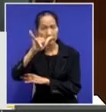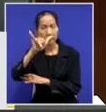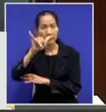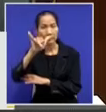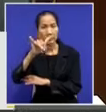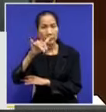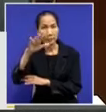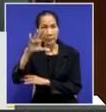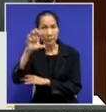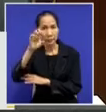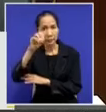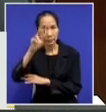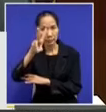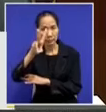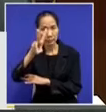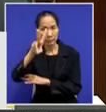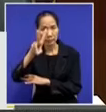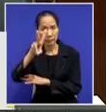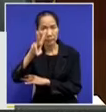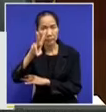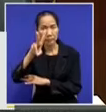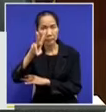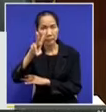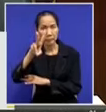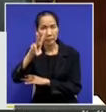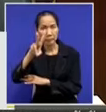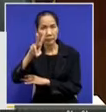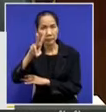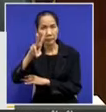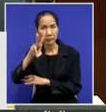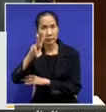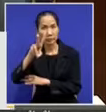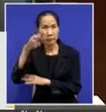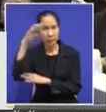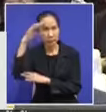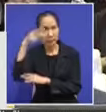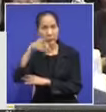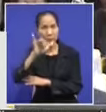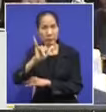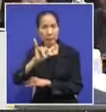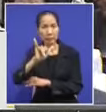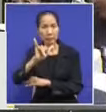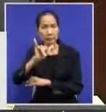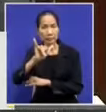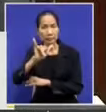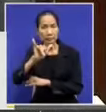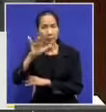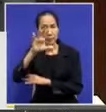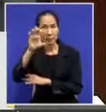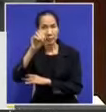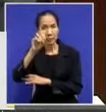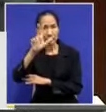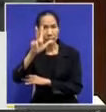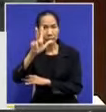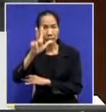ค่ะ 552พลเอกสุภรัตน์พัฒนาวิสุทธิ ์พลเอกประยุทธ์จันโอชาครับ